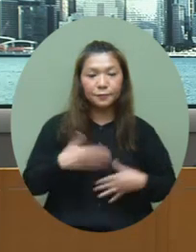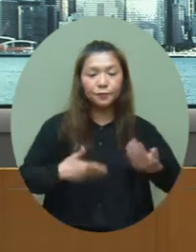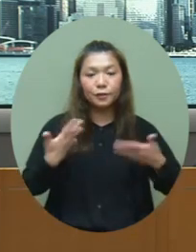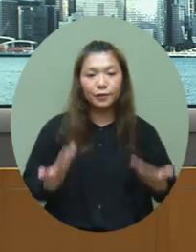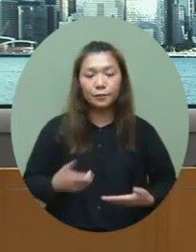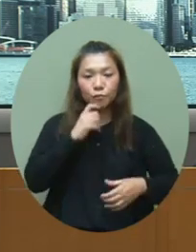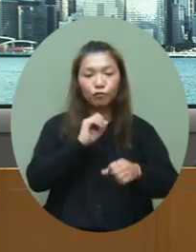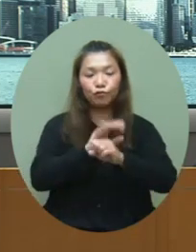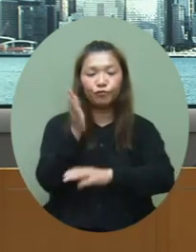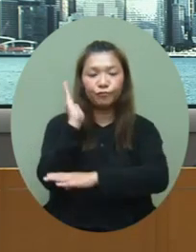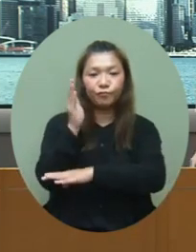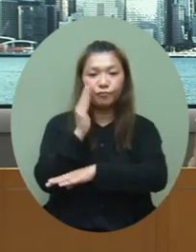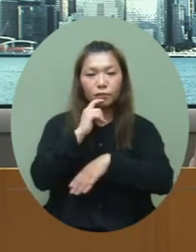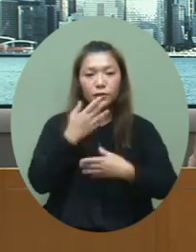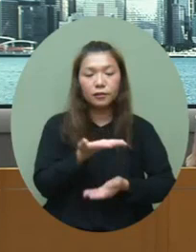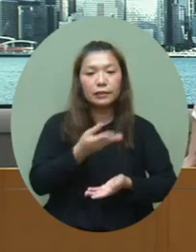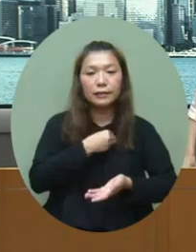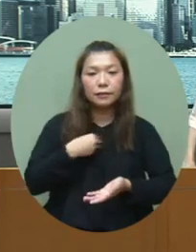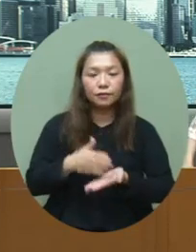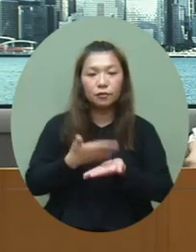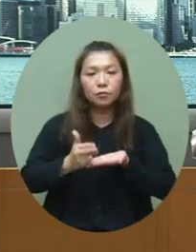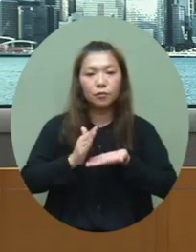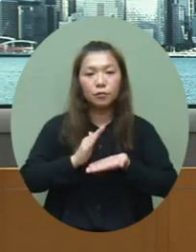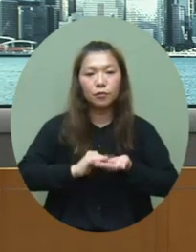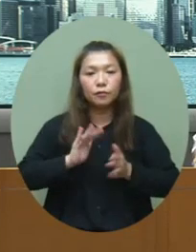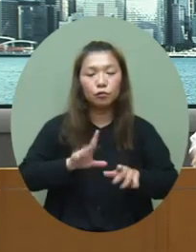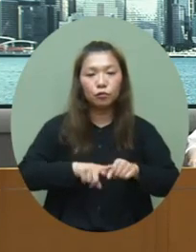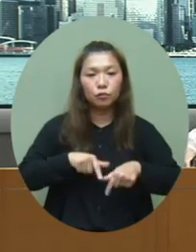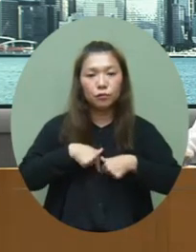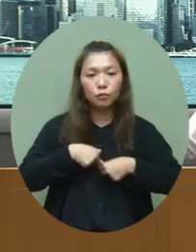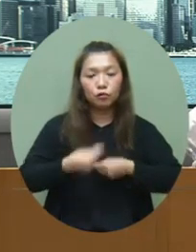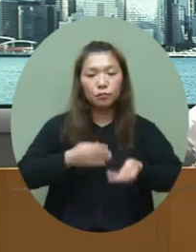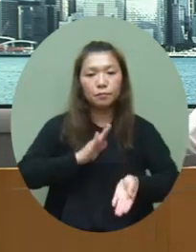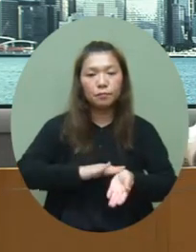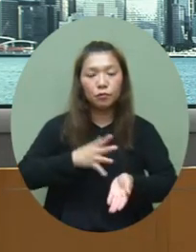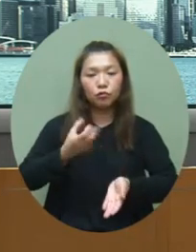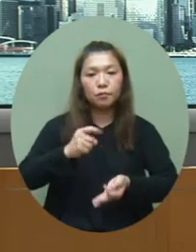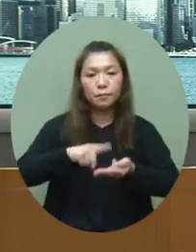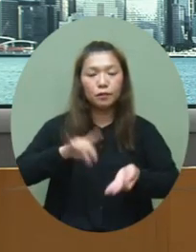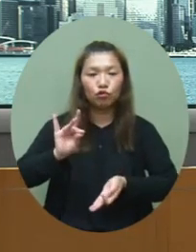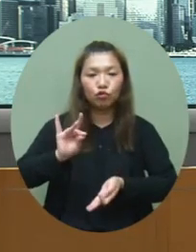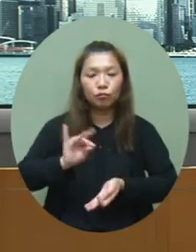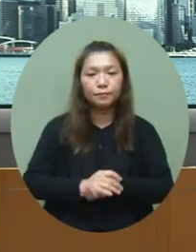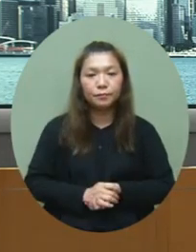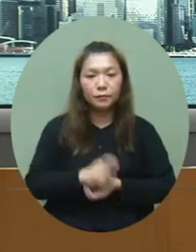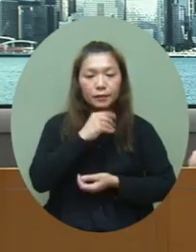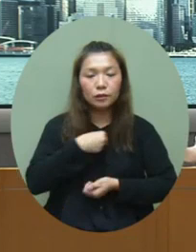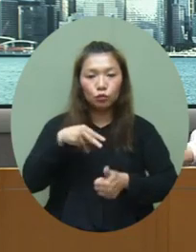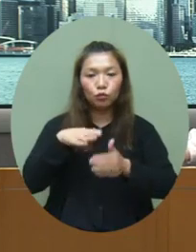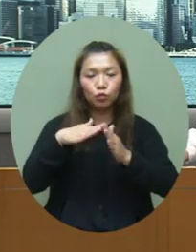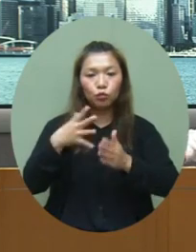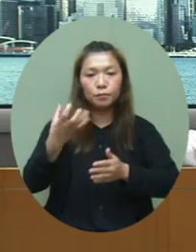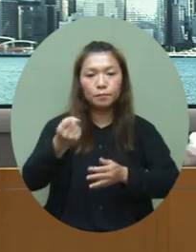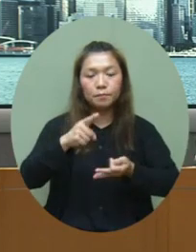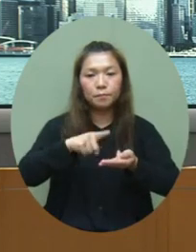欢迎大家出席今日的简报会。台上面两位医生分别是卫生防护中心传染病处主任张竹君医生和医院管理局